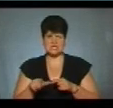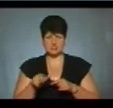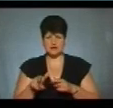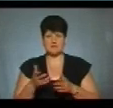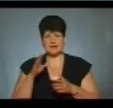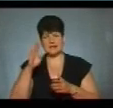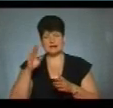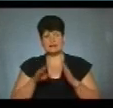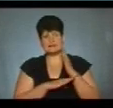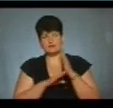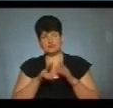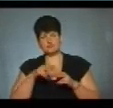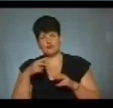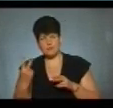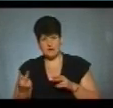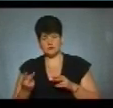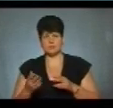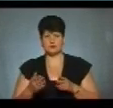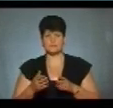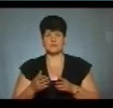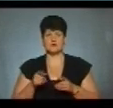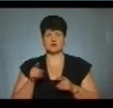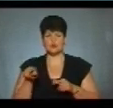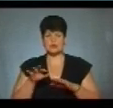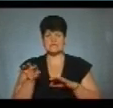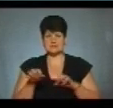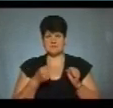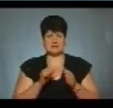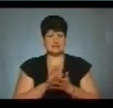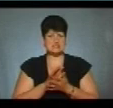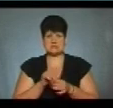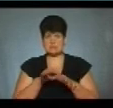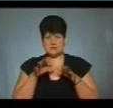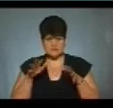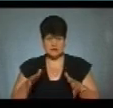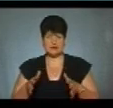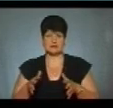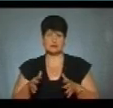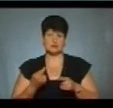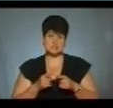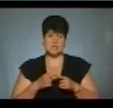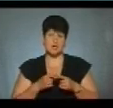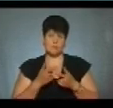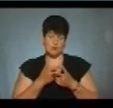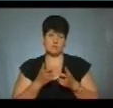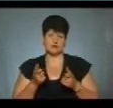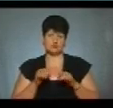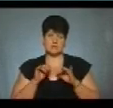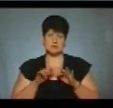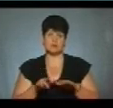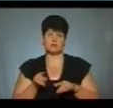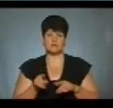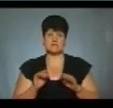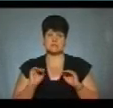якщо впало, щоб воно перегороджувало, щоб його звідти забрати, не смітити в річки. І от тоді такі попереджувальні заходи, вони